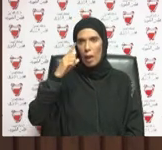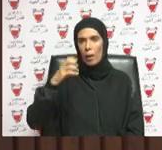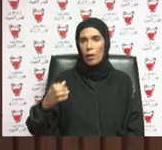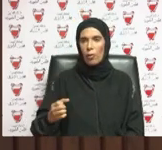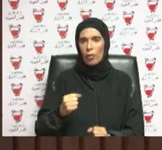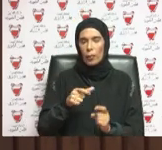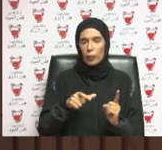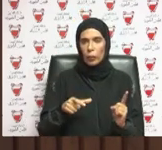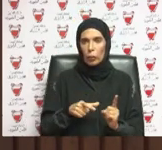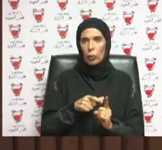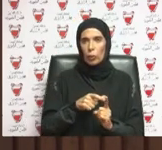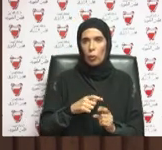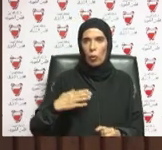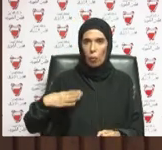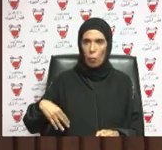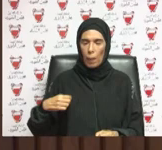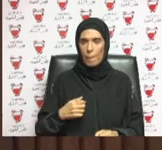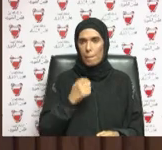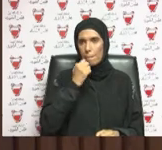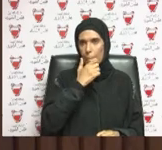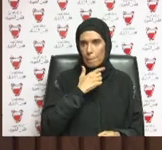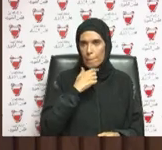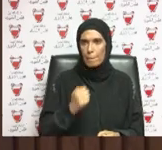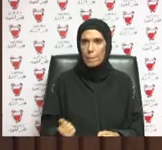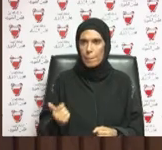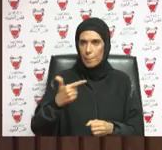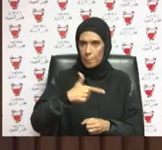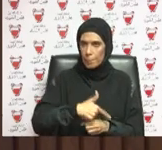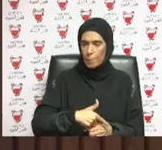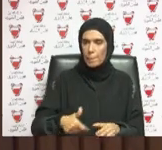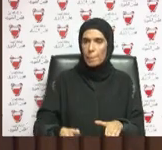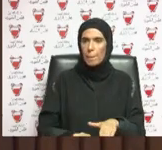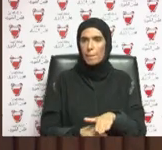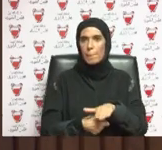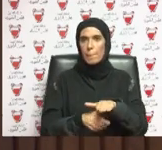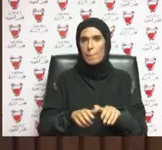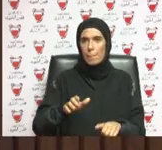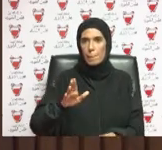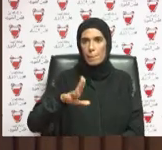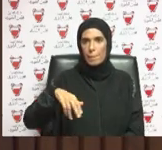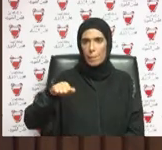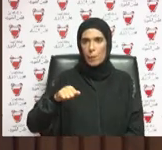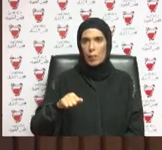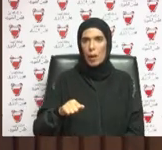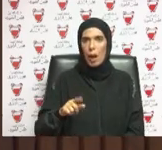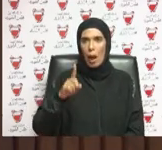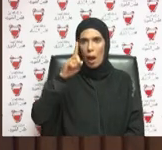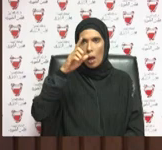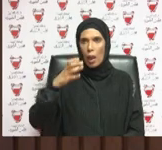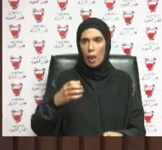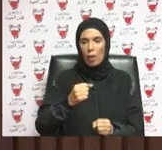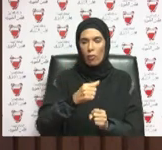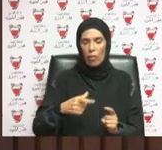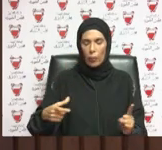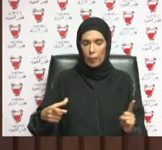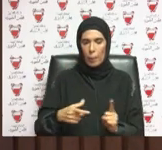ورعاه، وإلى مقام سمو الأمير الملكي سلمان بن حمد ولي العهد نائب القائد